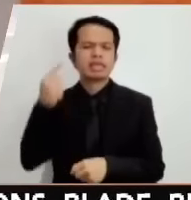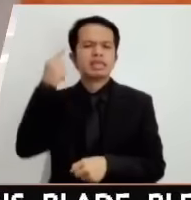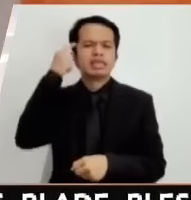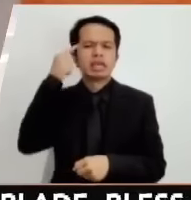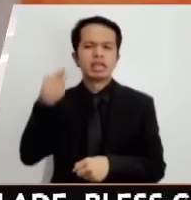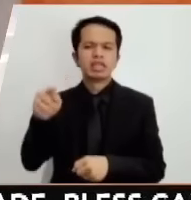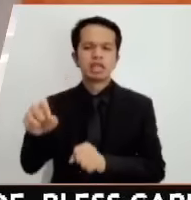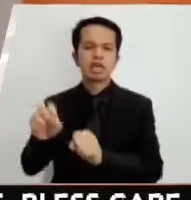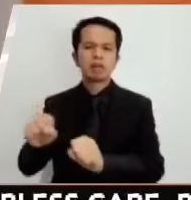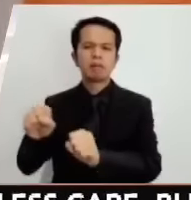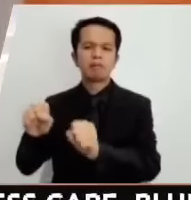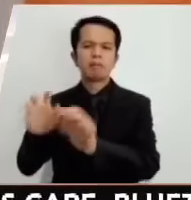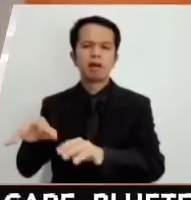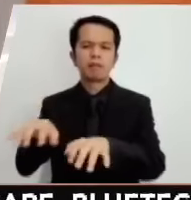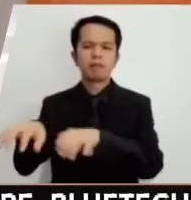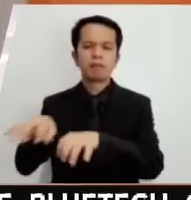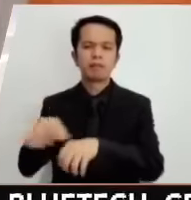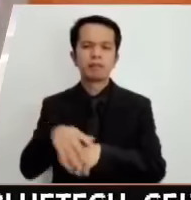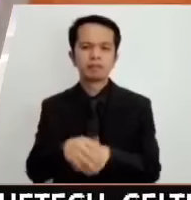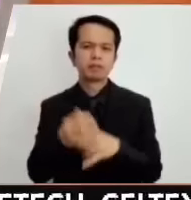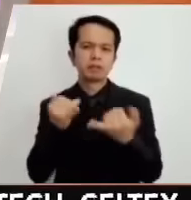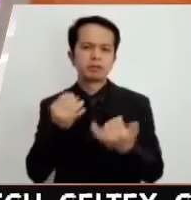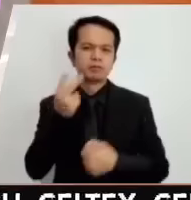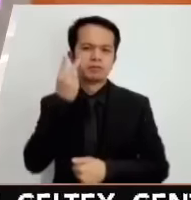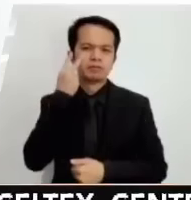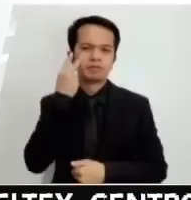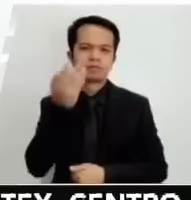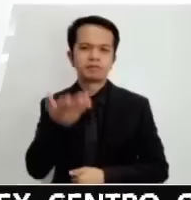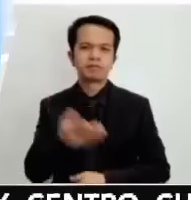ang lola may unang balita si Jomer apresto